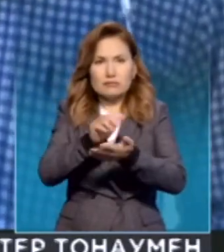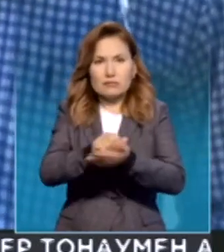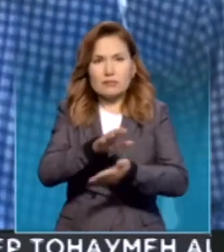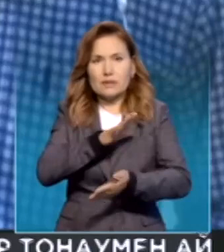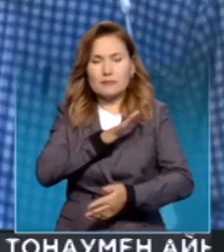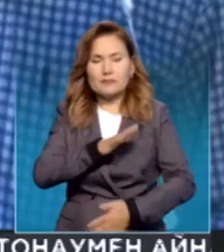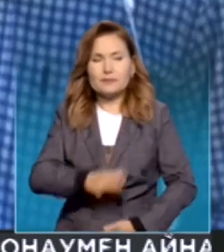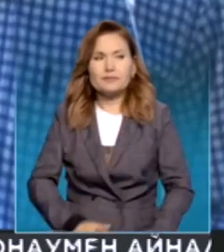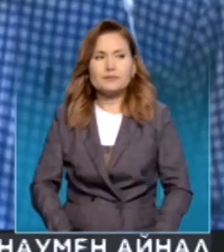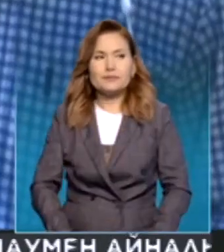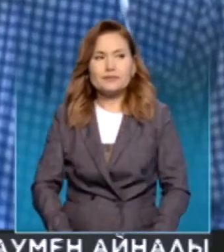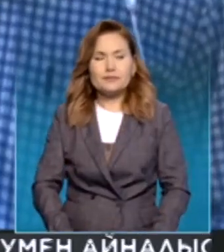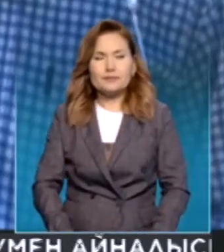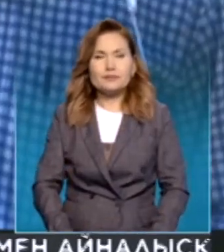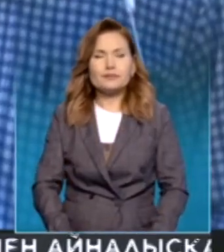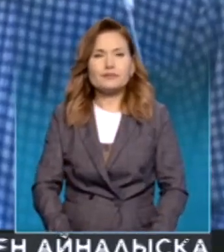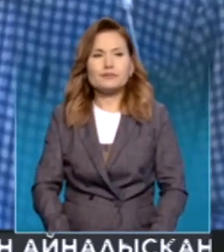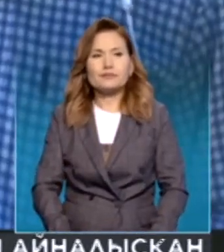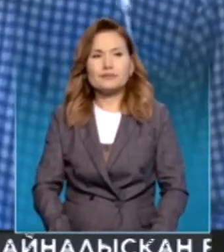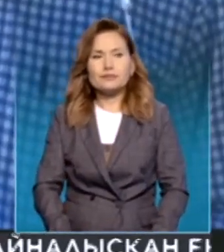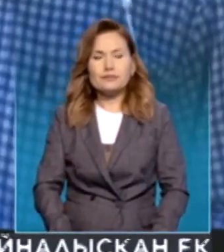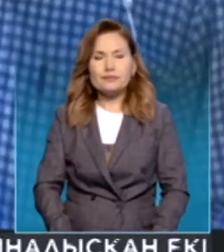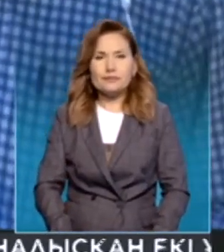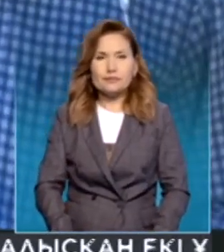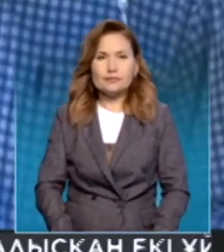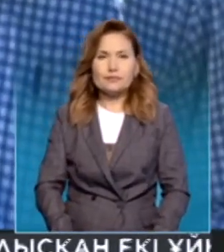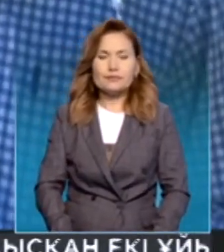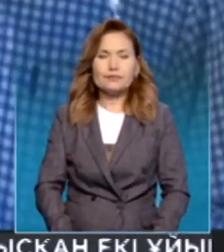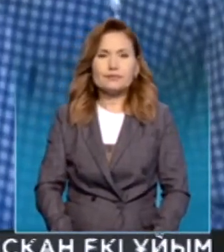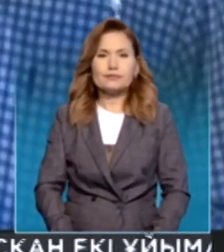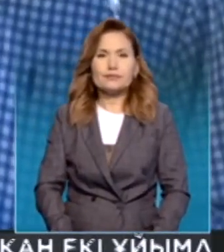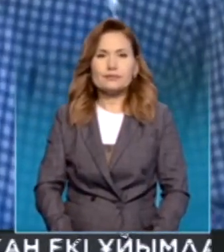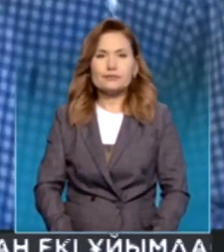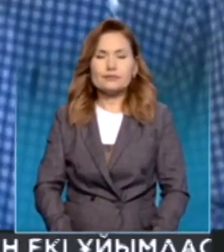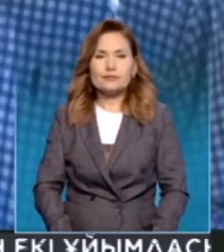Рахмет әріптес, шығыс Қазақстаннан байланысқа шыққан әріптесім Олжас Керейхан.